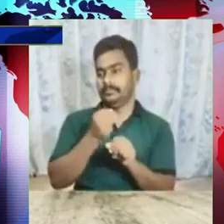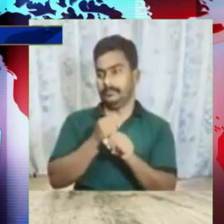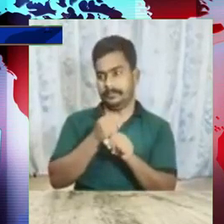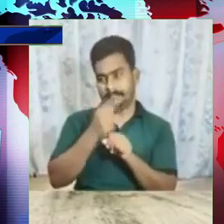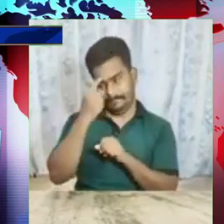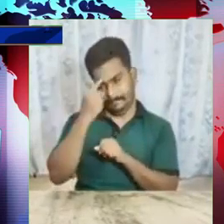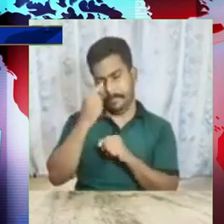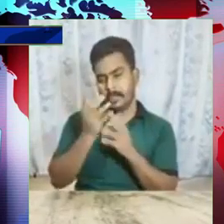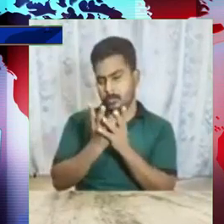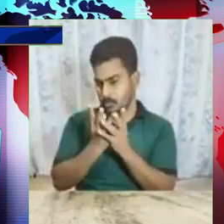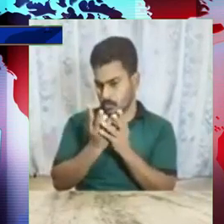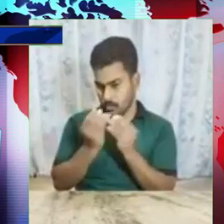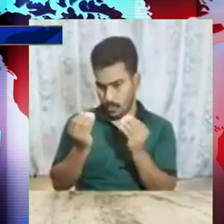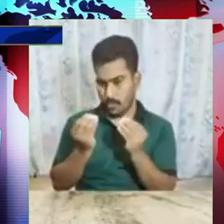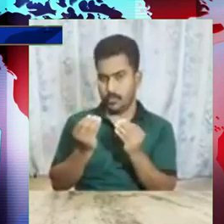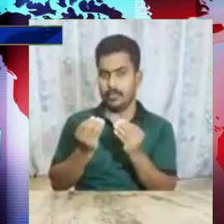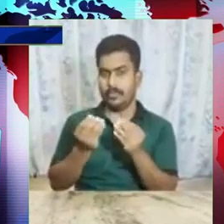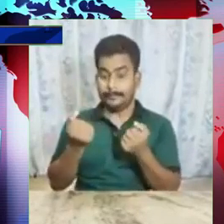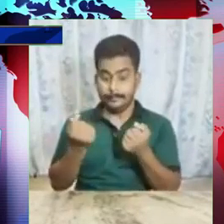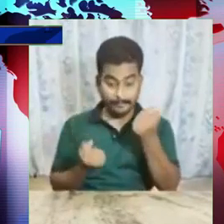കേരളീയരെ തിരിച്ചെത്തിക്കാൻ